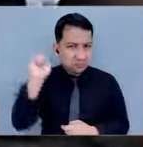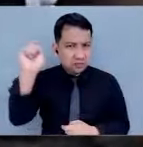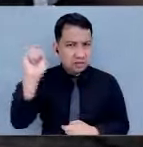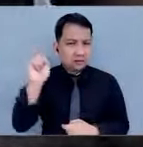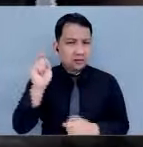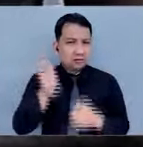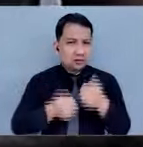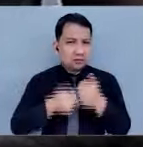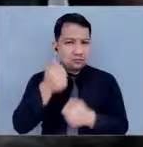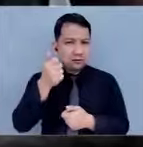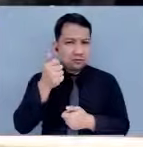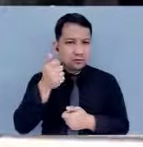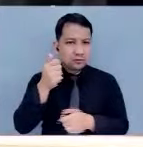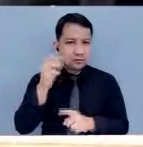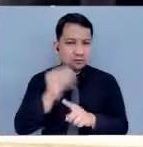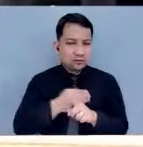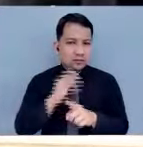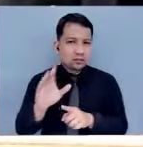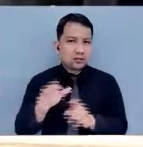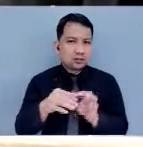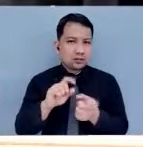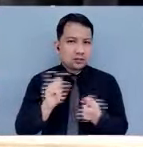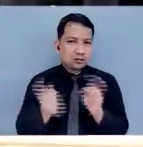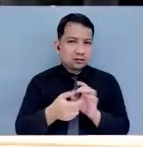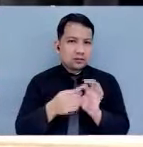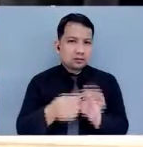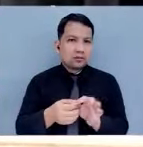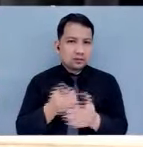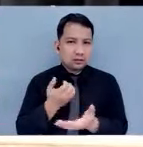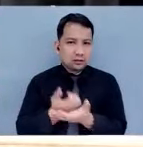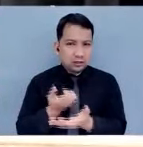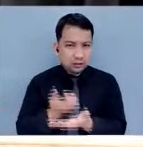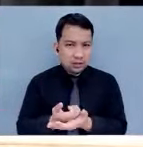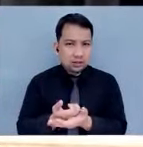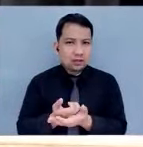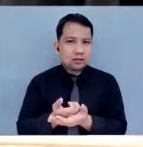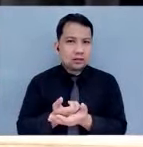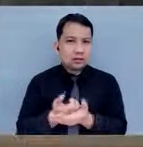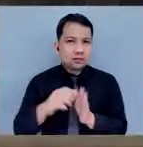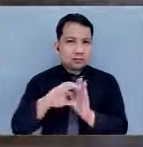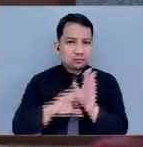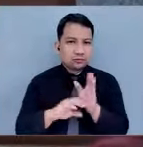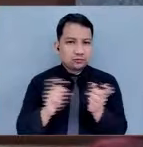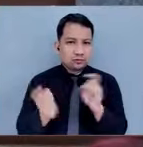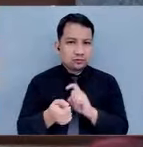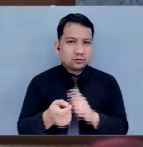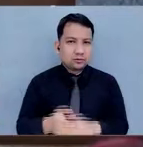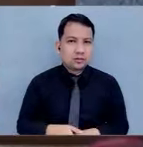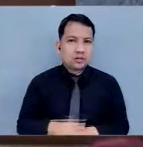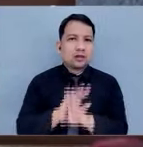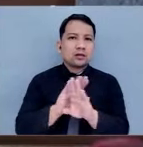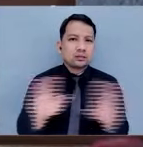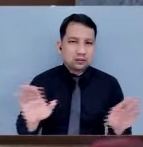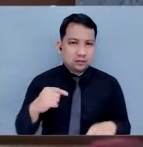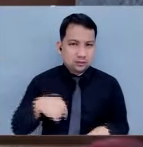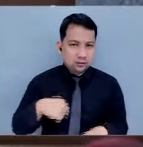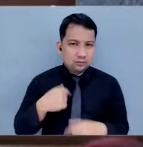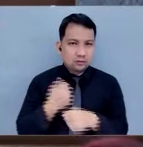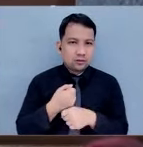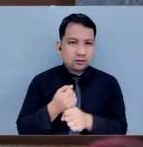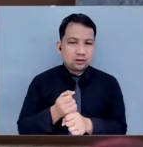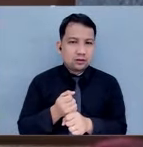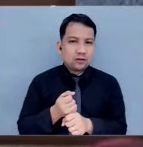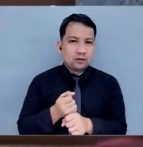na sa Marso ang pag-amyenda sa Economic provisions ng konstitusyon Ah hindi po natin gawaan dito sa senato